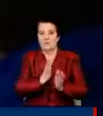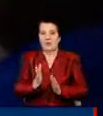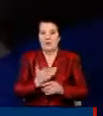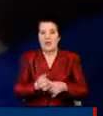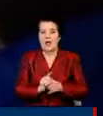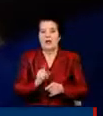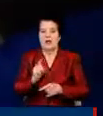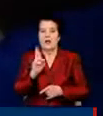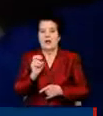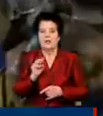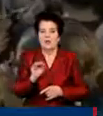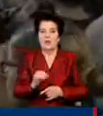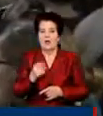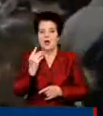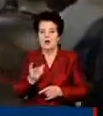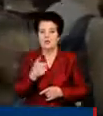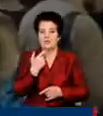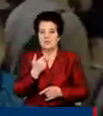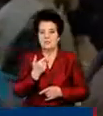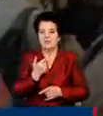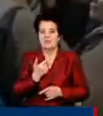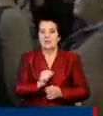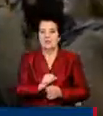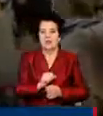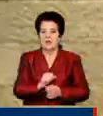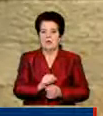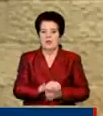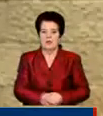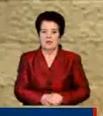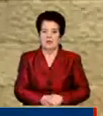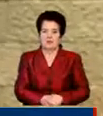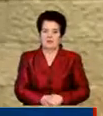autonome, pe care l-a catalogat drept o relicvă a regimului dictatorial. Lo